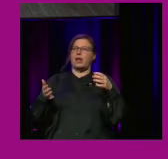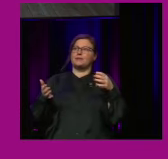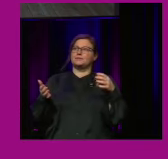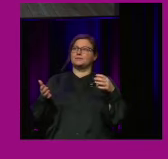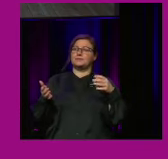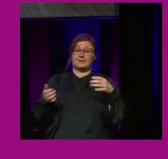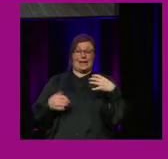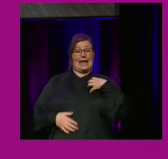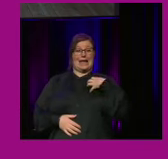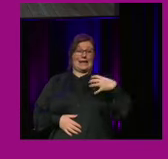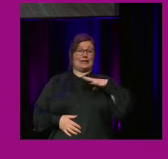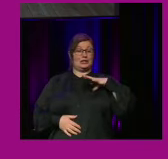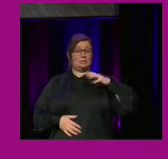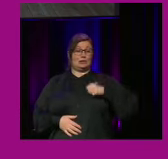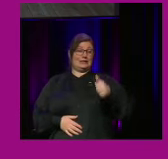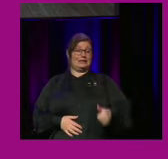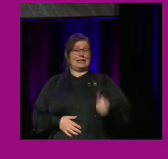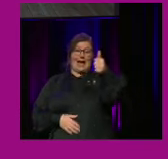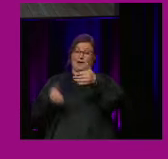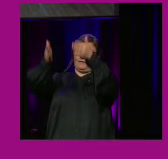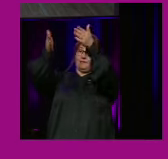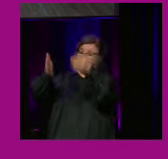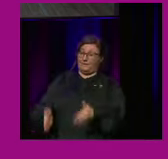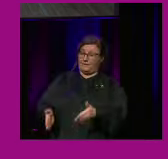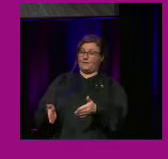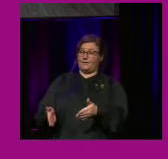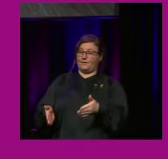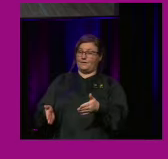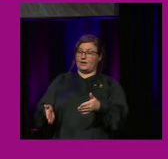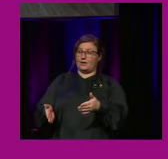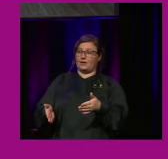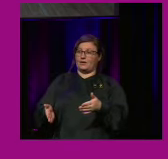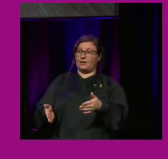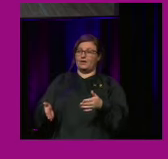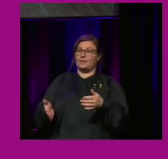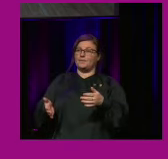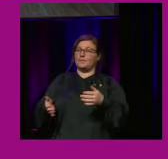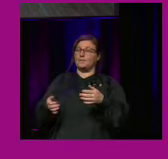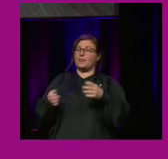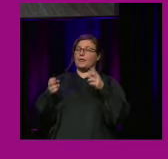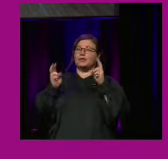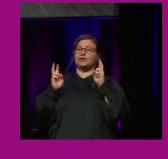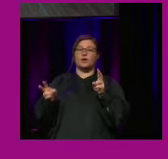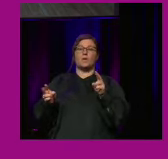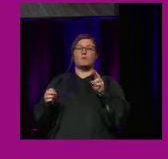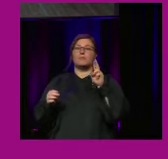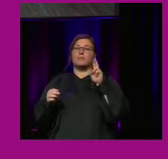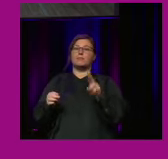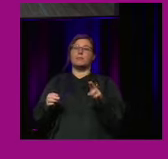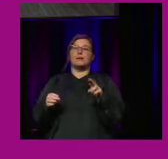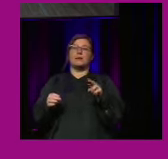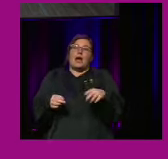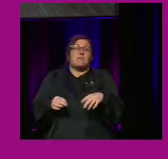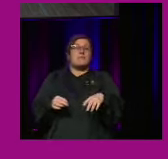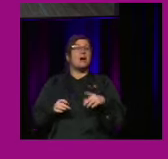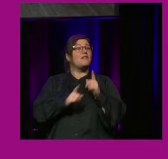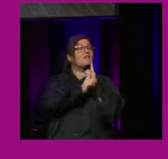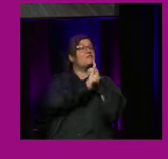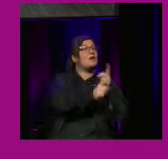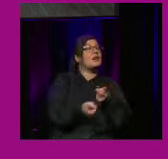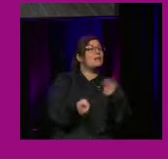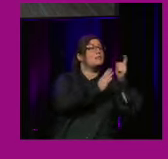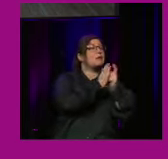en rikspolischef som är helt obehindrad i att följa eller inte följa demokratiska principer.